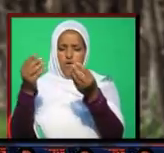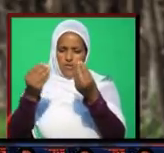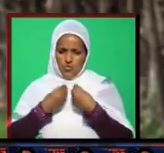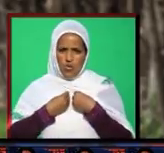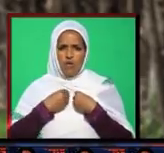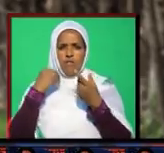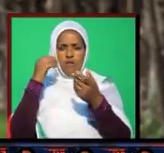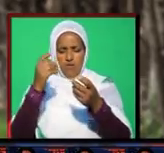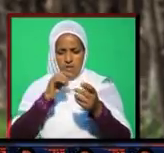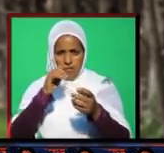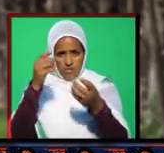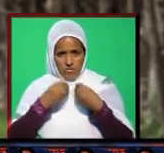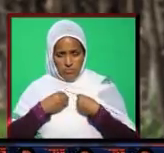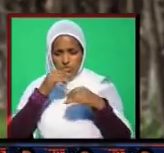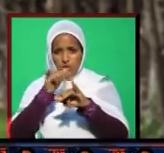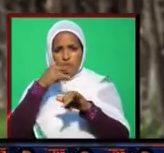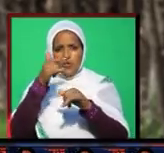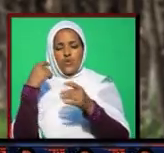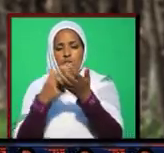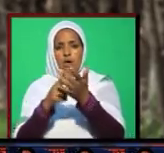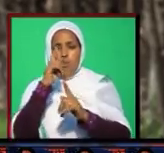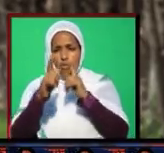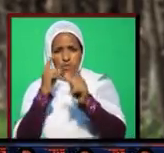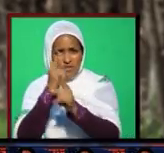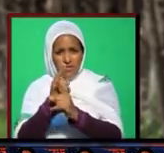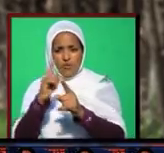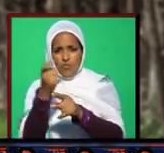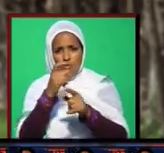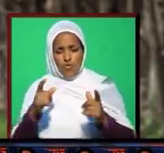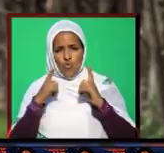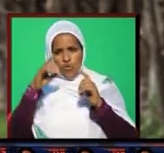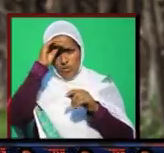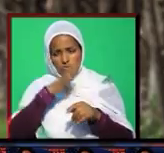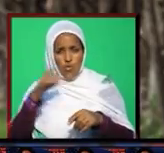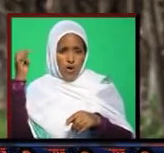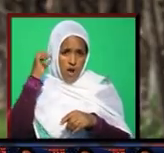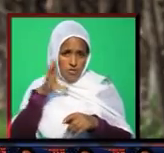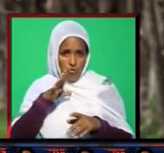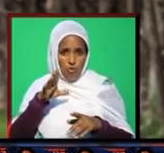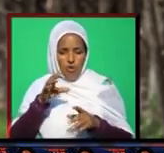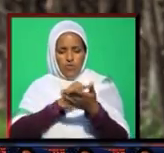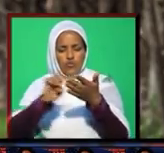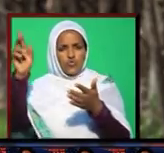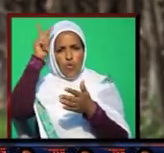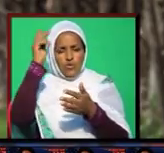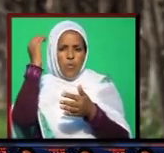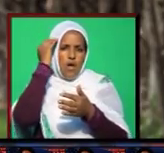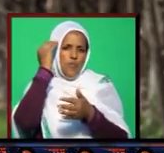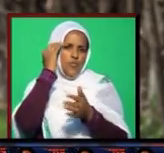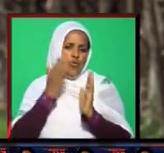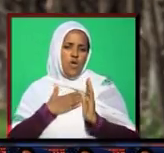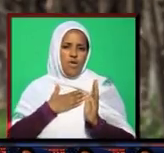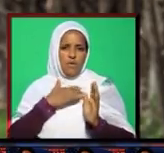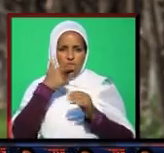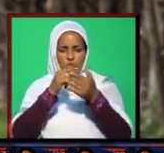ልሳን ተገልጾልናል፣ ልሳን ተሰጥቶኛል እንደሚሉት ያ ልሳን ቢሆን ኑሮ ሰው ካልሰማው ቅዱስ ጳውሎስ